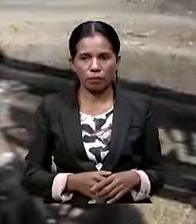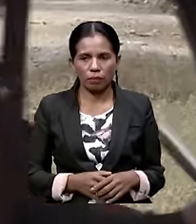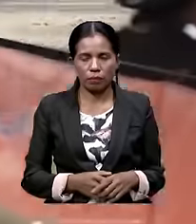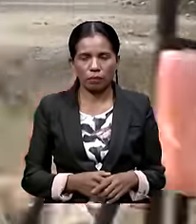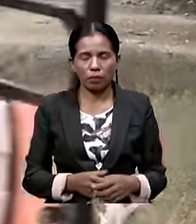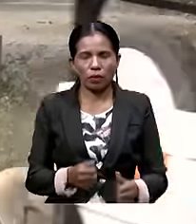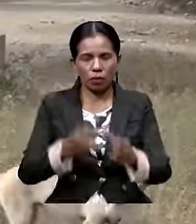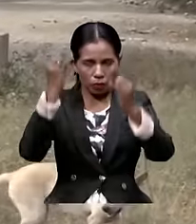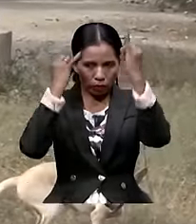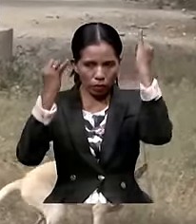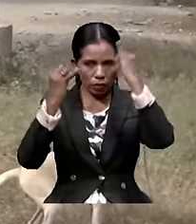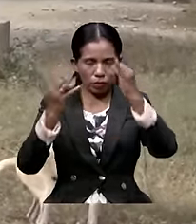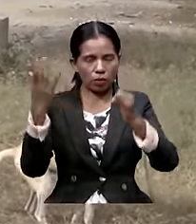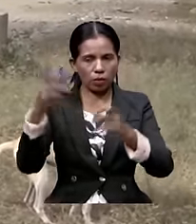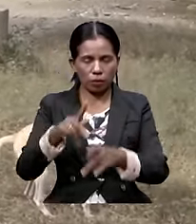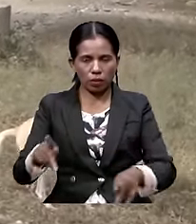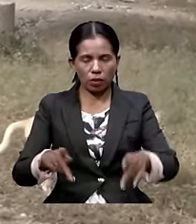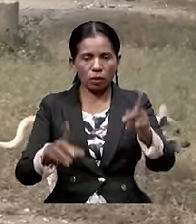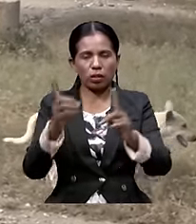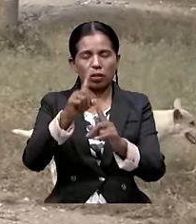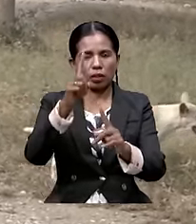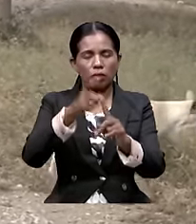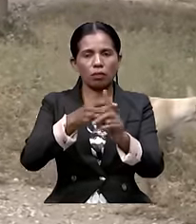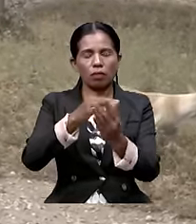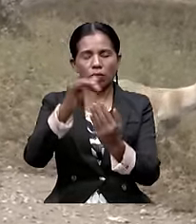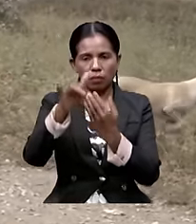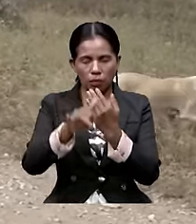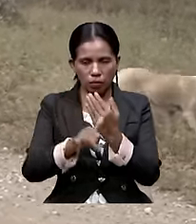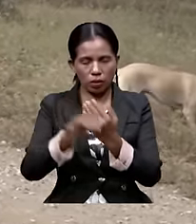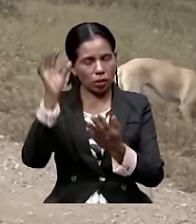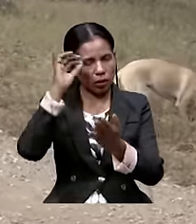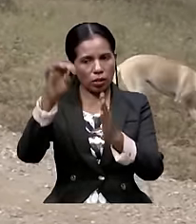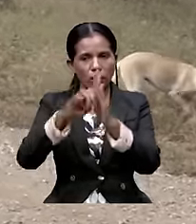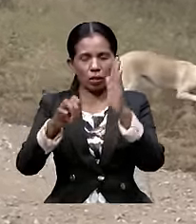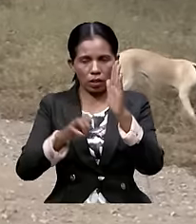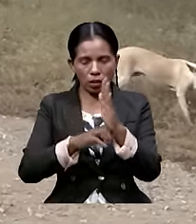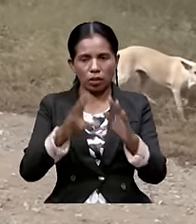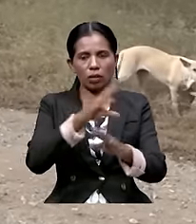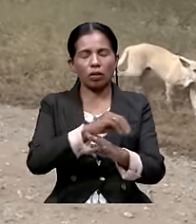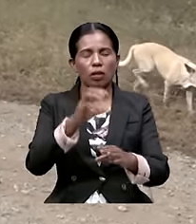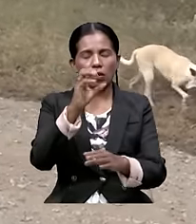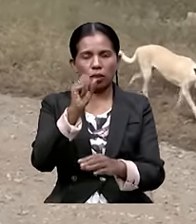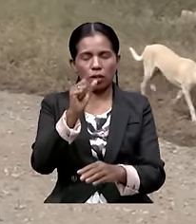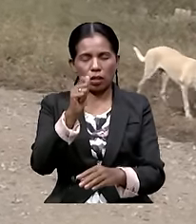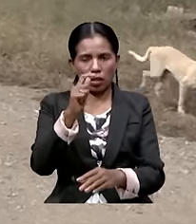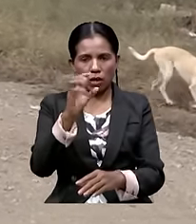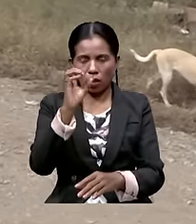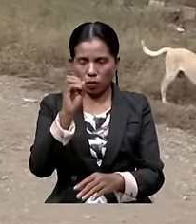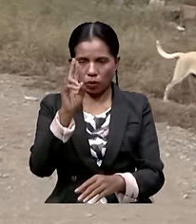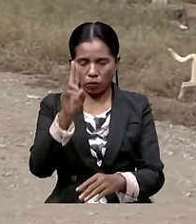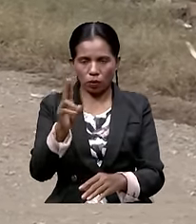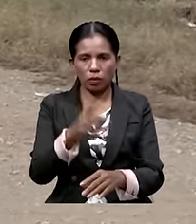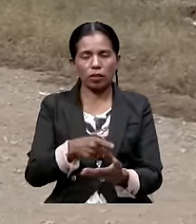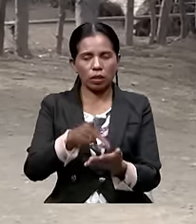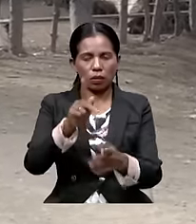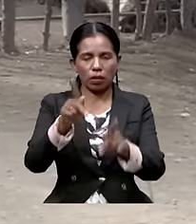Tuli informasang nebe espalya republiku lorong ida fulan mayune, sekretaris stadu asuntu toponimia na organisasang urbana, honia ekipa, halu dispezu